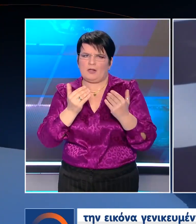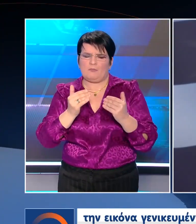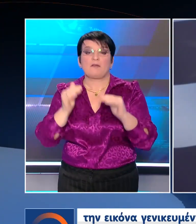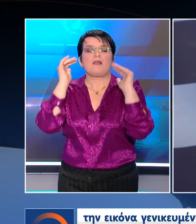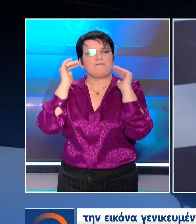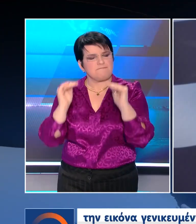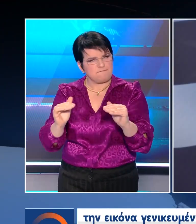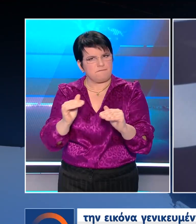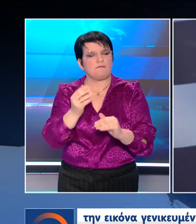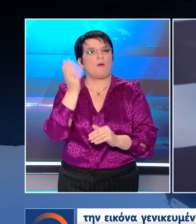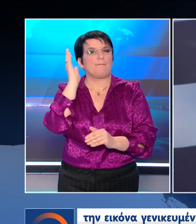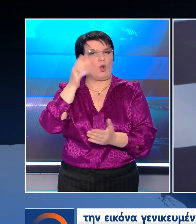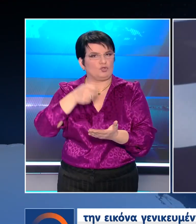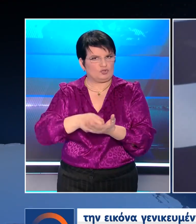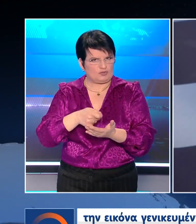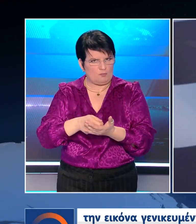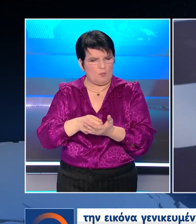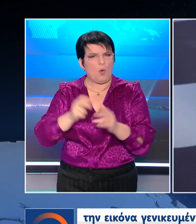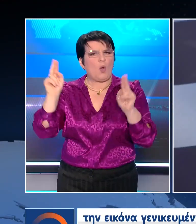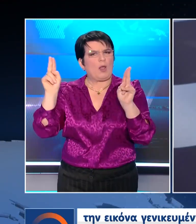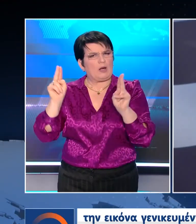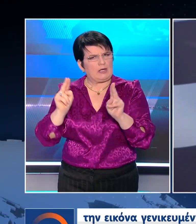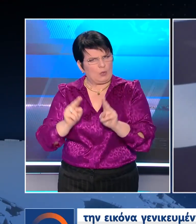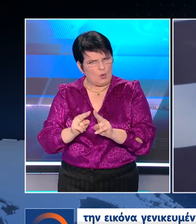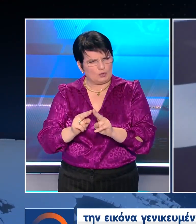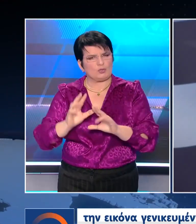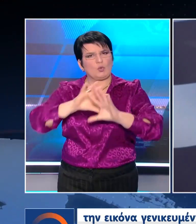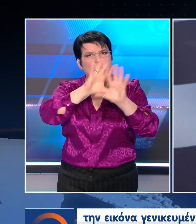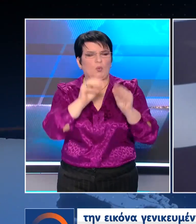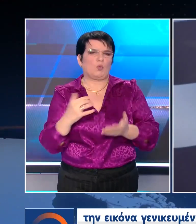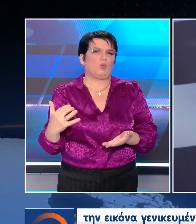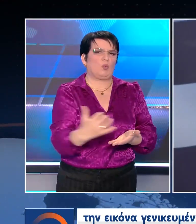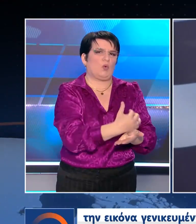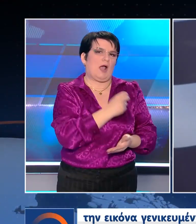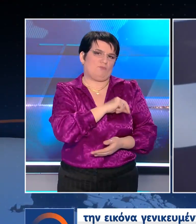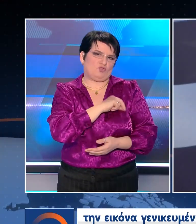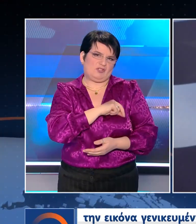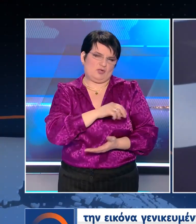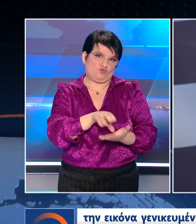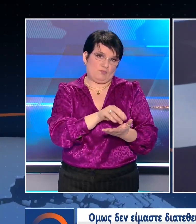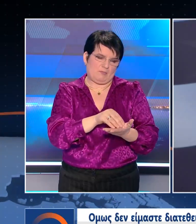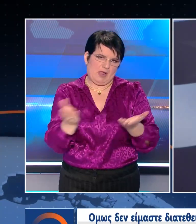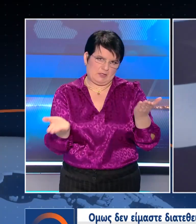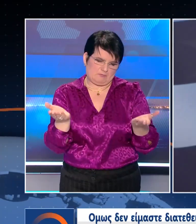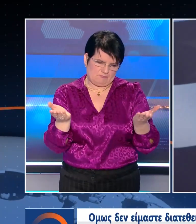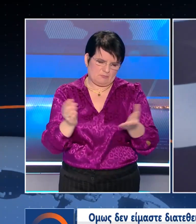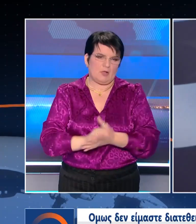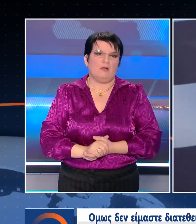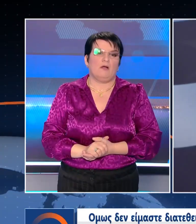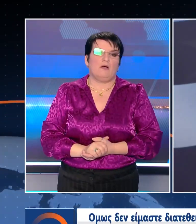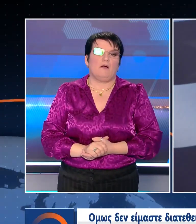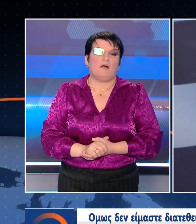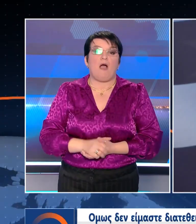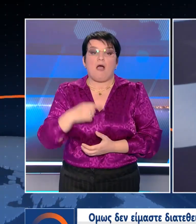αυτά σε ένα κλάσμα πολύ μικρό του συνολικού τζίρου των σούπερ μάρκετ. Όμως δεν